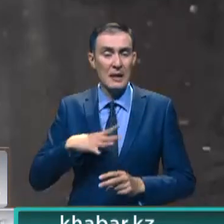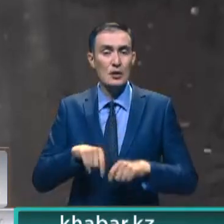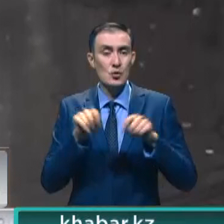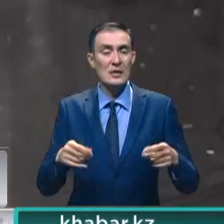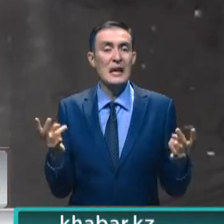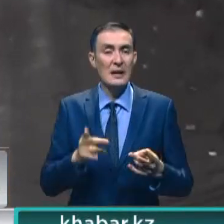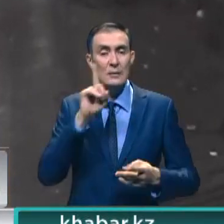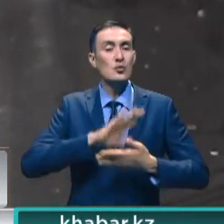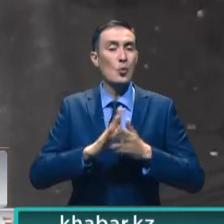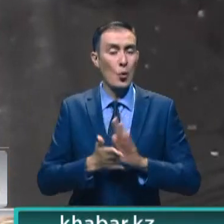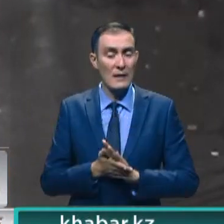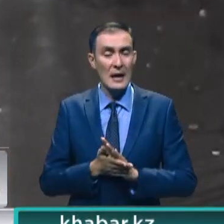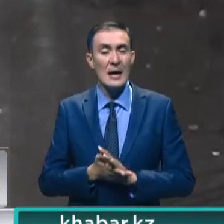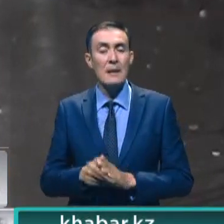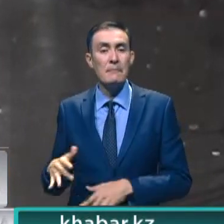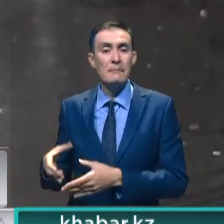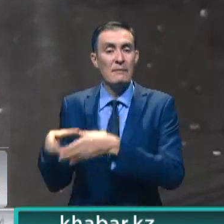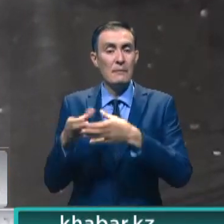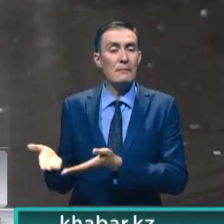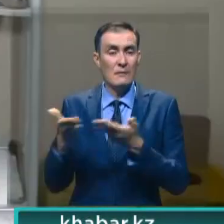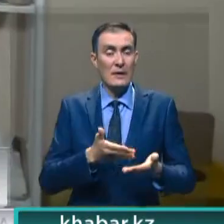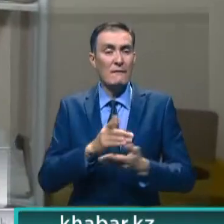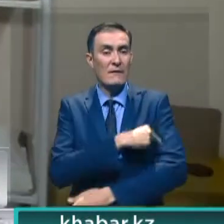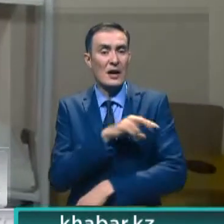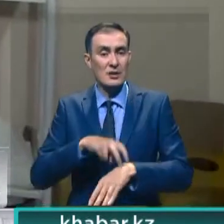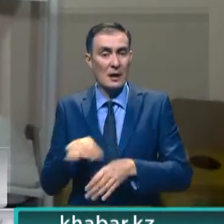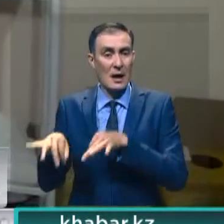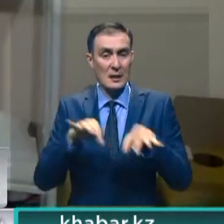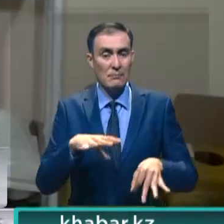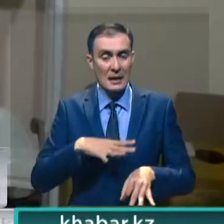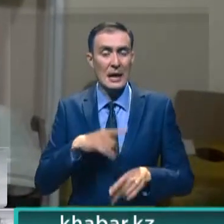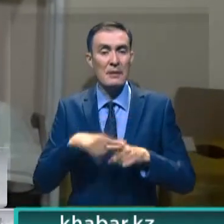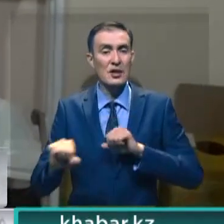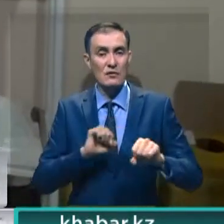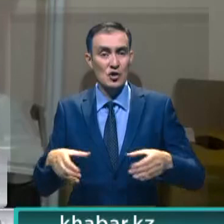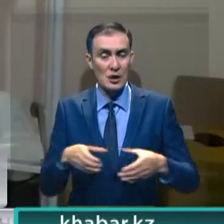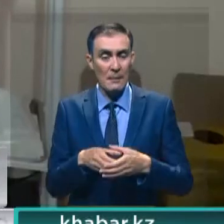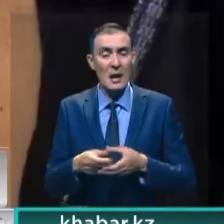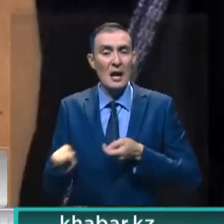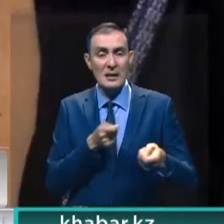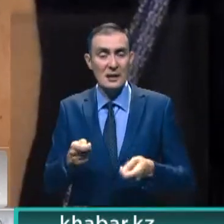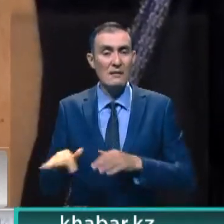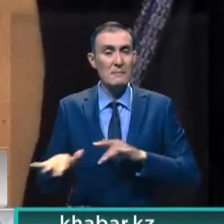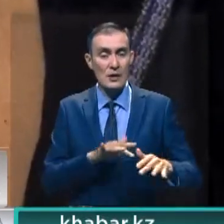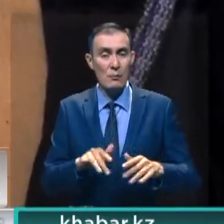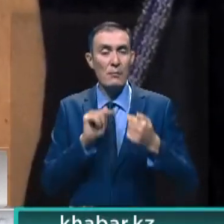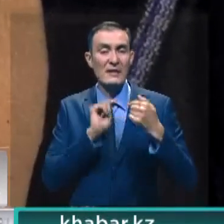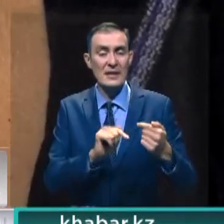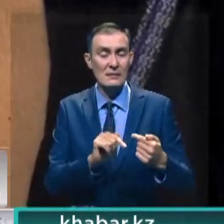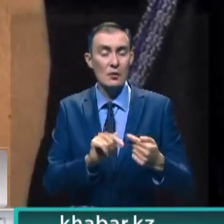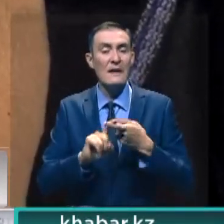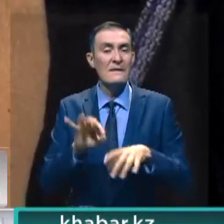созданы необходимые условия. Привлекались мобильные бригады врачей. А еще был создан оперативный штаб, который координировал все меры по